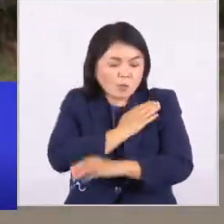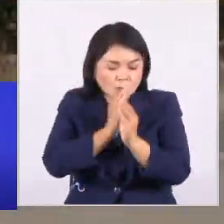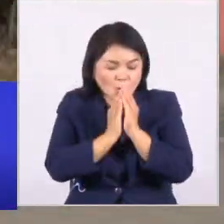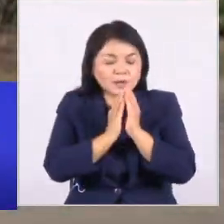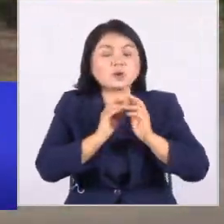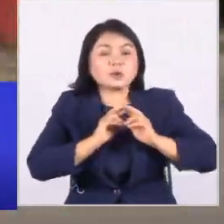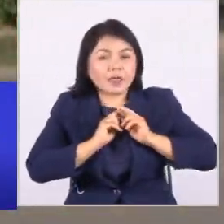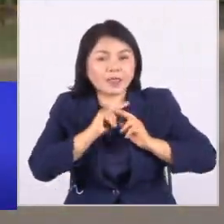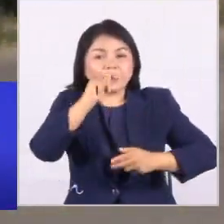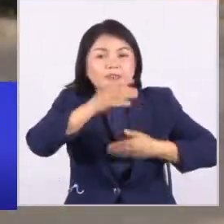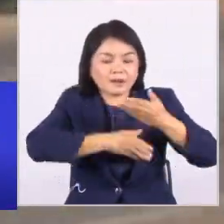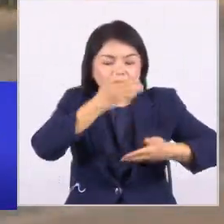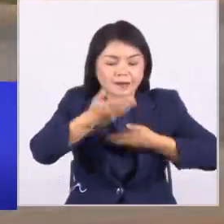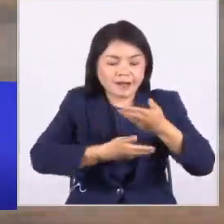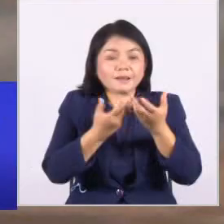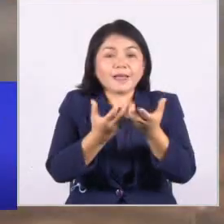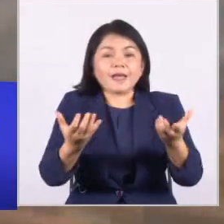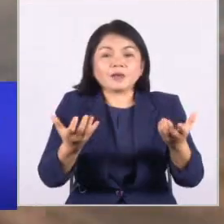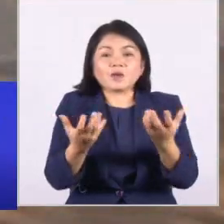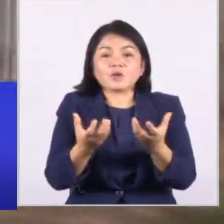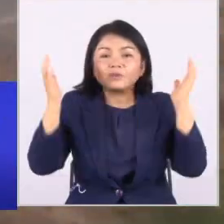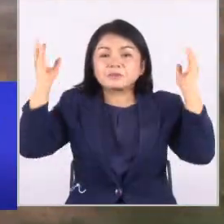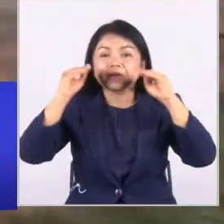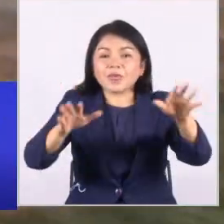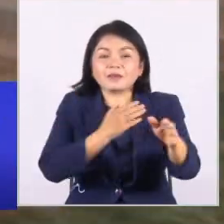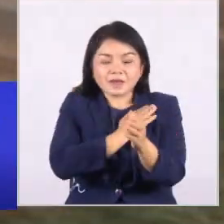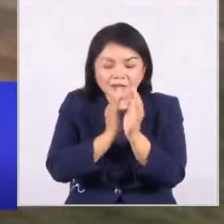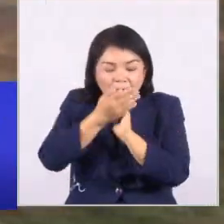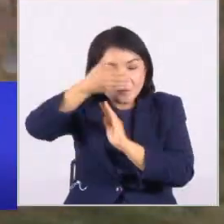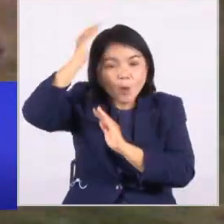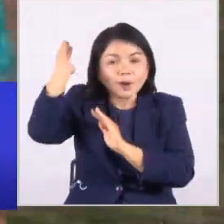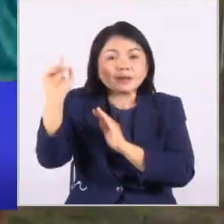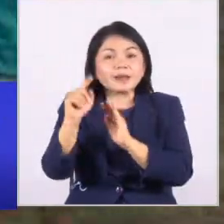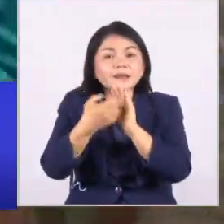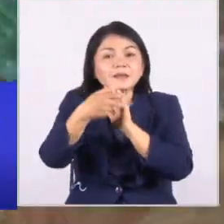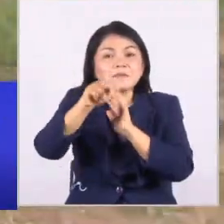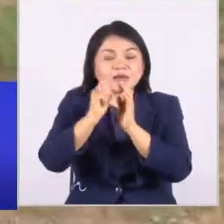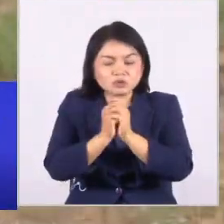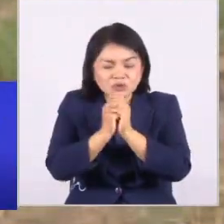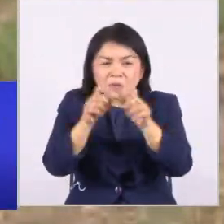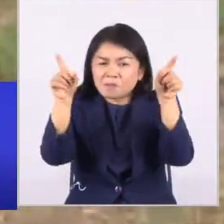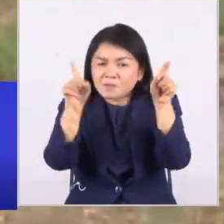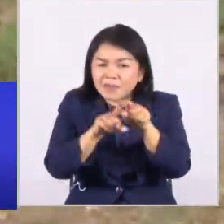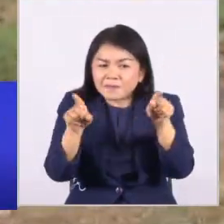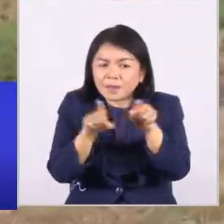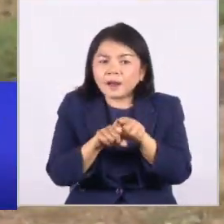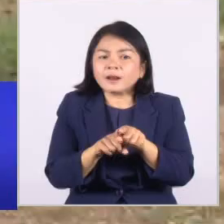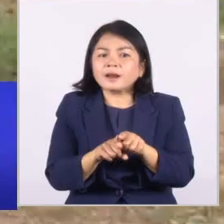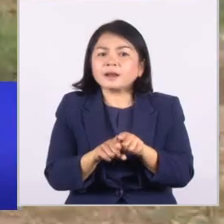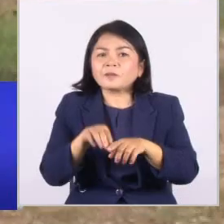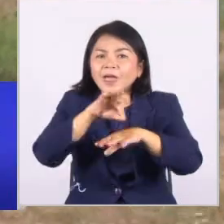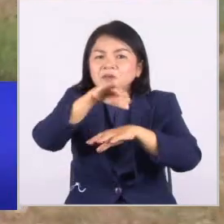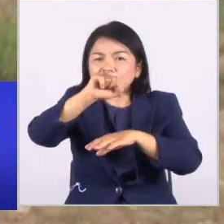ภายในตลาดสดกองไทยตำบลกรอกสมบูรณ์อำเภอศรีมหาโพธิ์จังหวัดประจินบุรีบรรยากาศนี่อุ้ยยิ้มน้อยยิ้มใหญ่กันเลยนะค